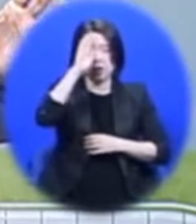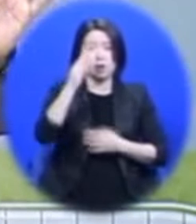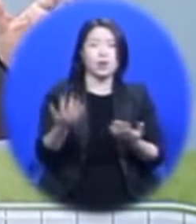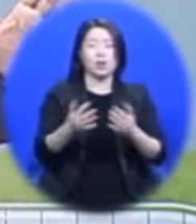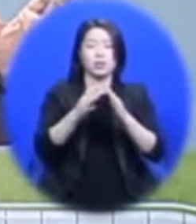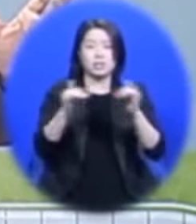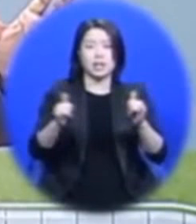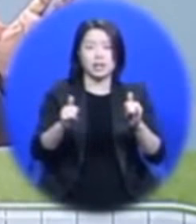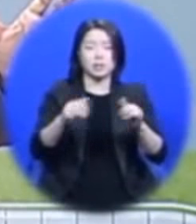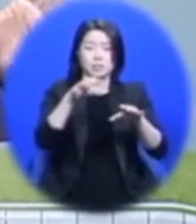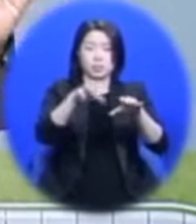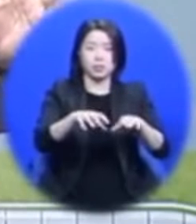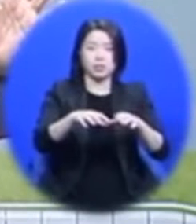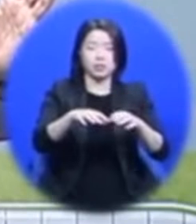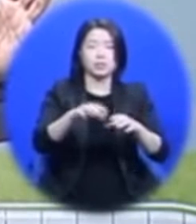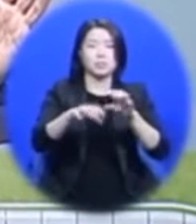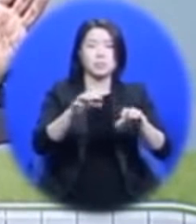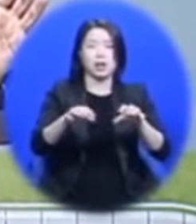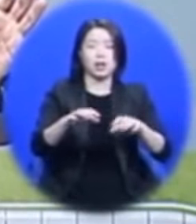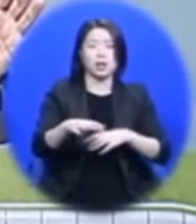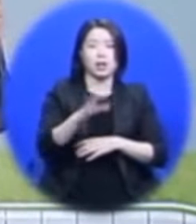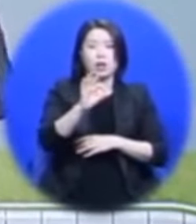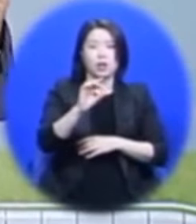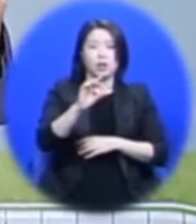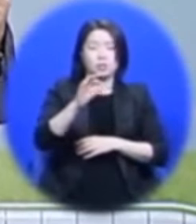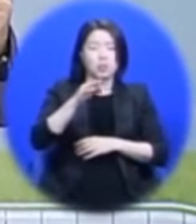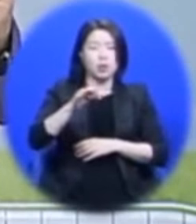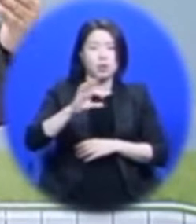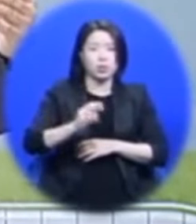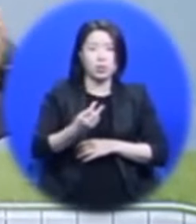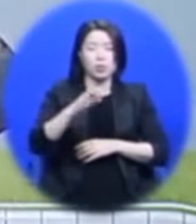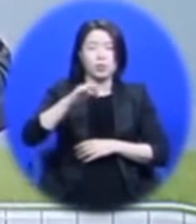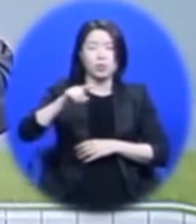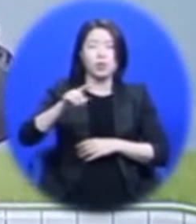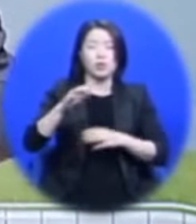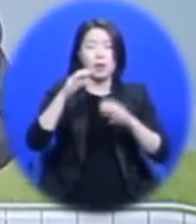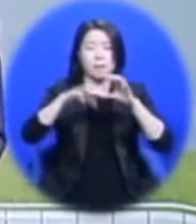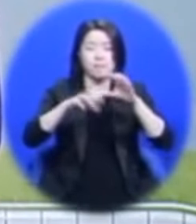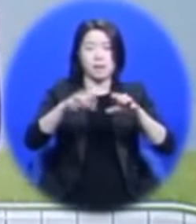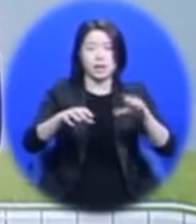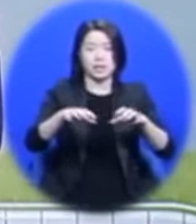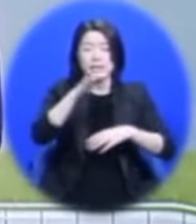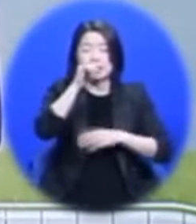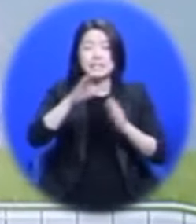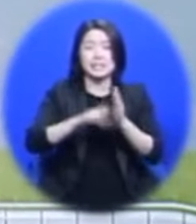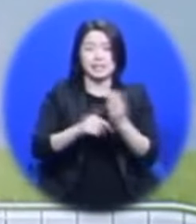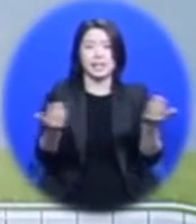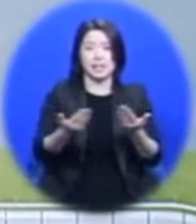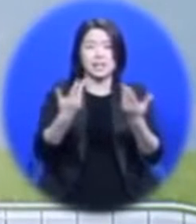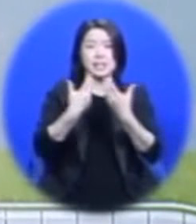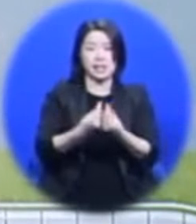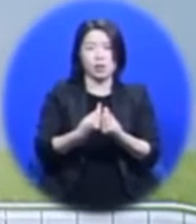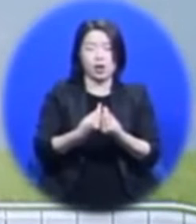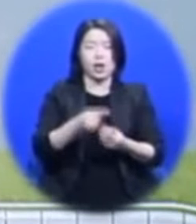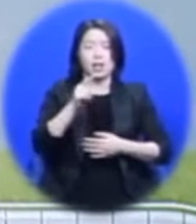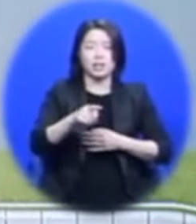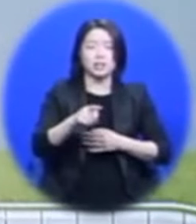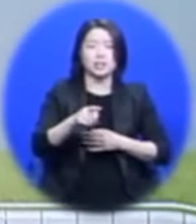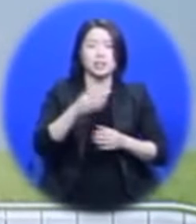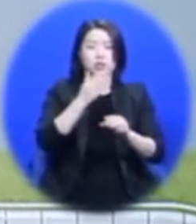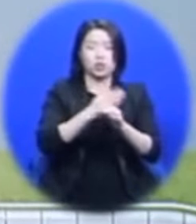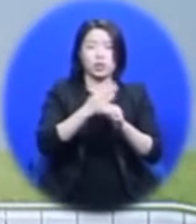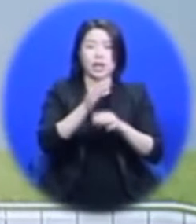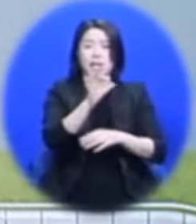환자의 정착촌 영호 마을이라는 곳에 목회하시던 때에 있었던 이야기입니다. 그 중에 그 양씨